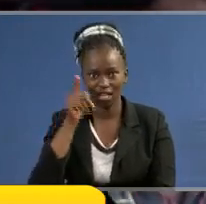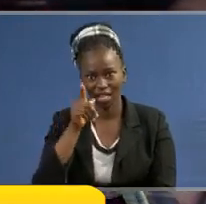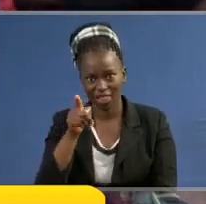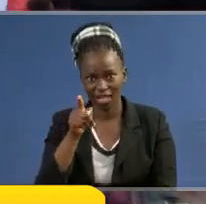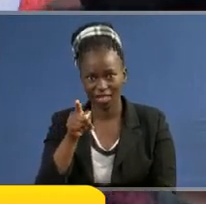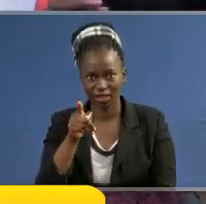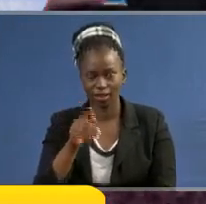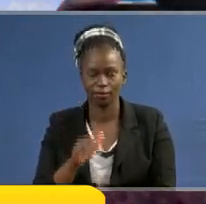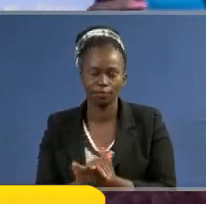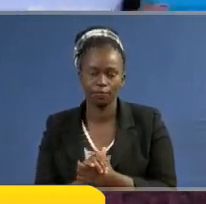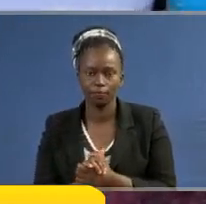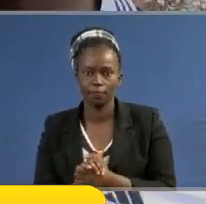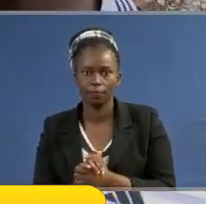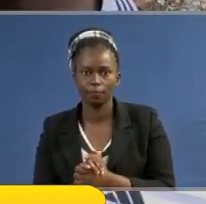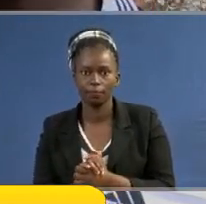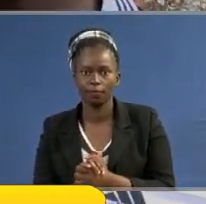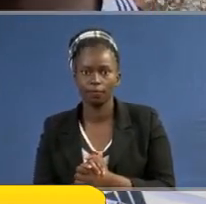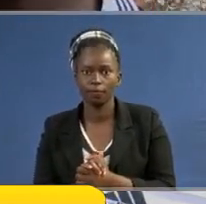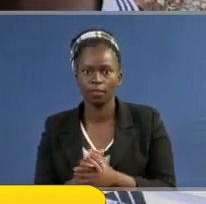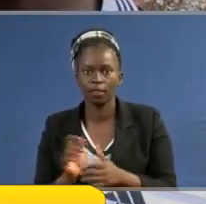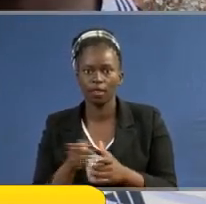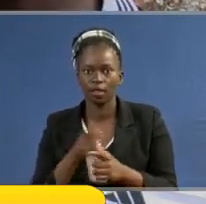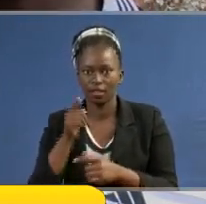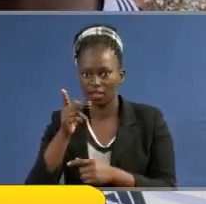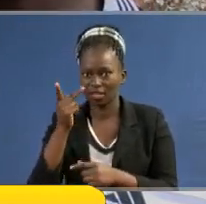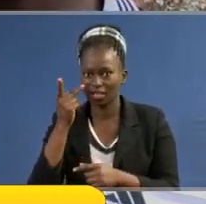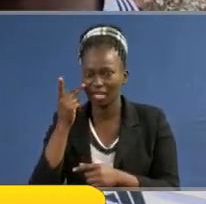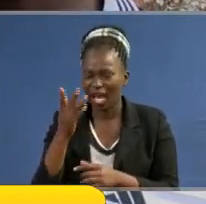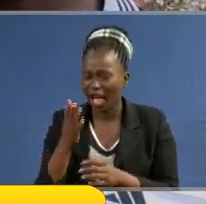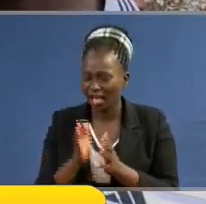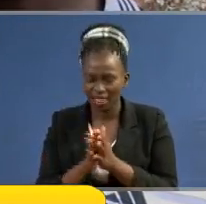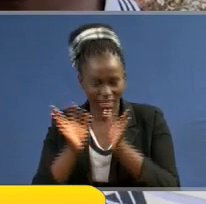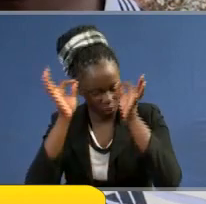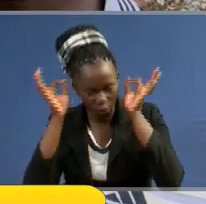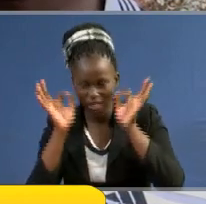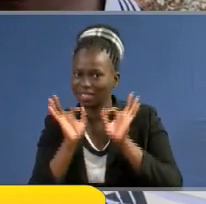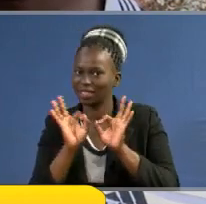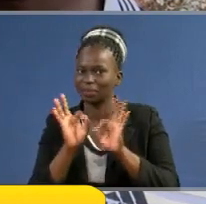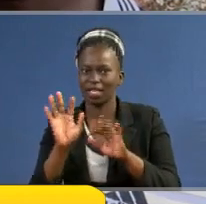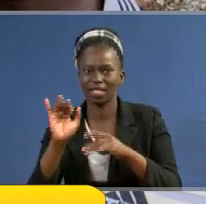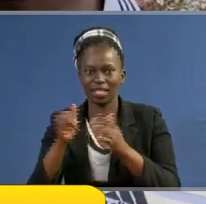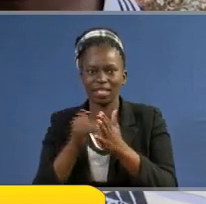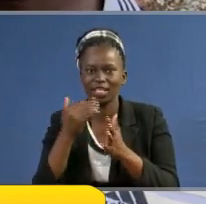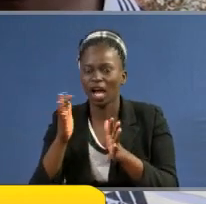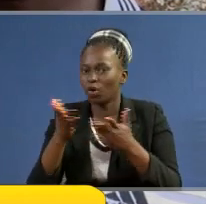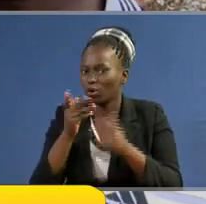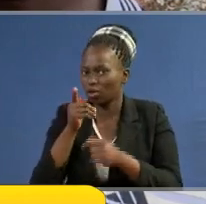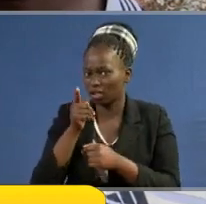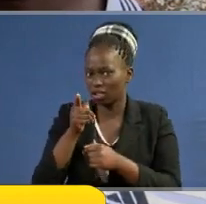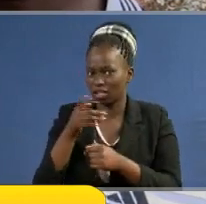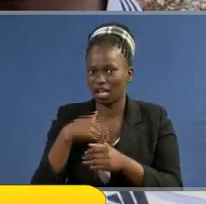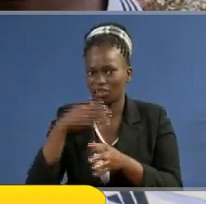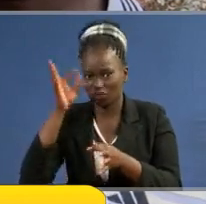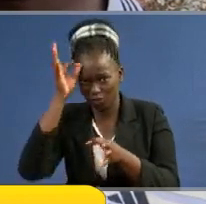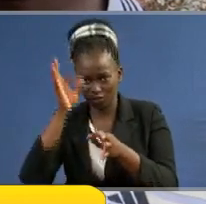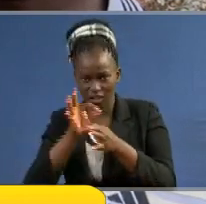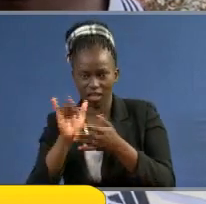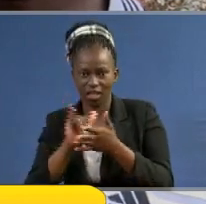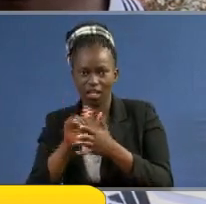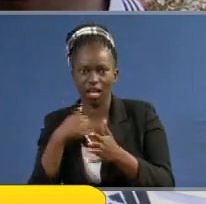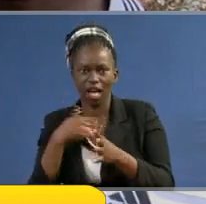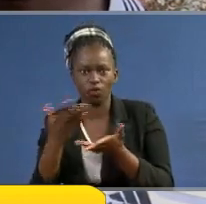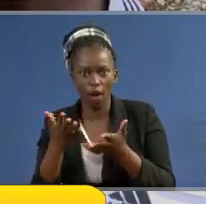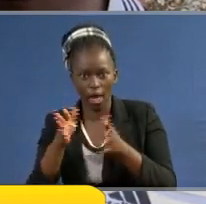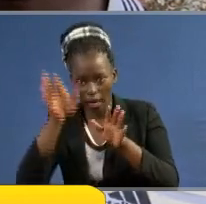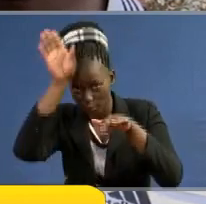sampuli hii. Kiona hiyo harusi vile imepambika vizuri, ni vile huyo jamaa income yake yote imetoka kwa